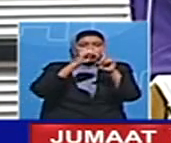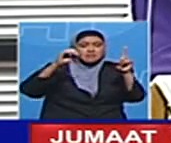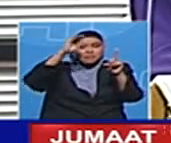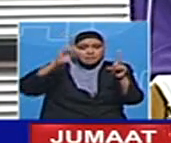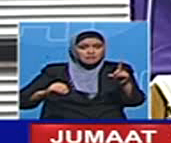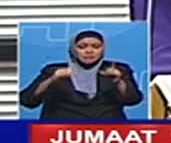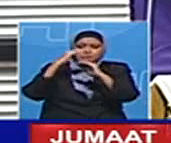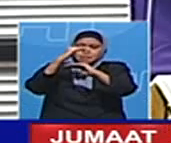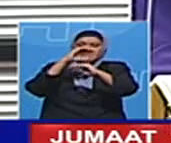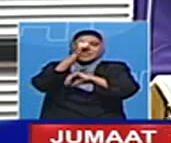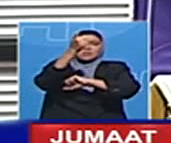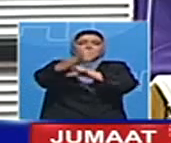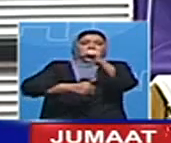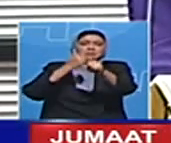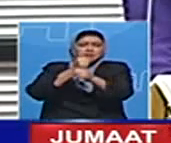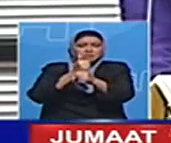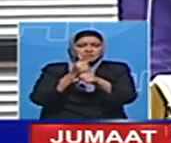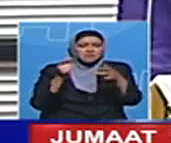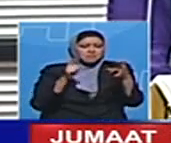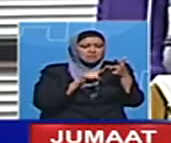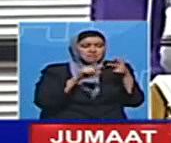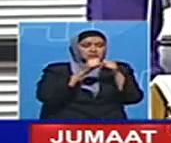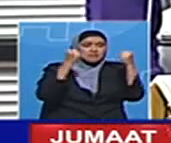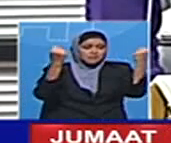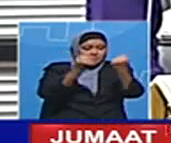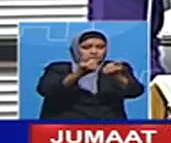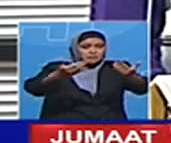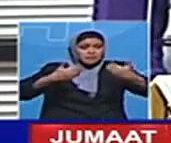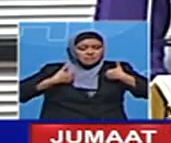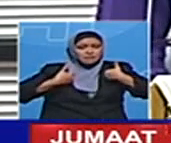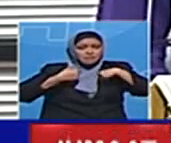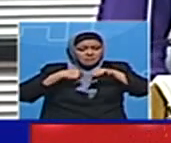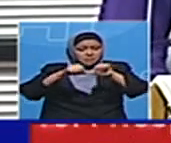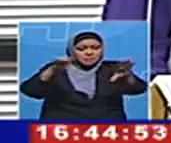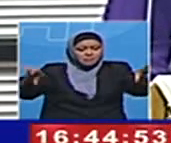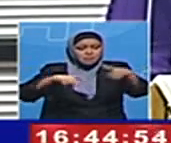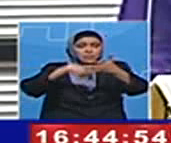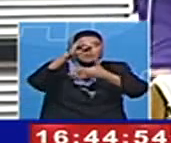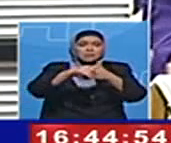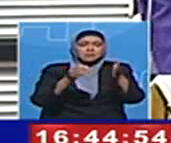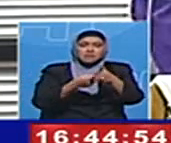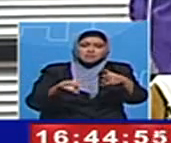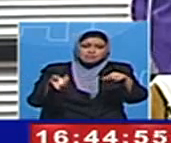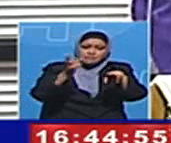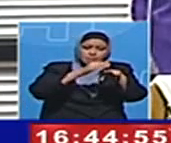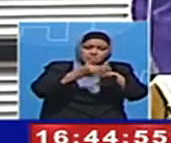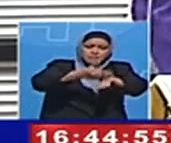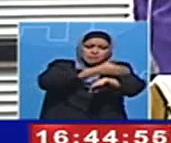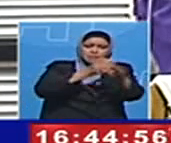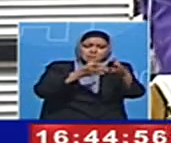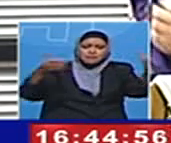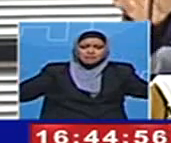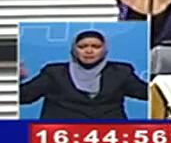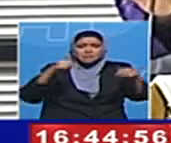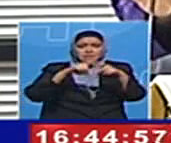10 tahun ketiga Syarikat sedia ada yang menjalankan projek pembesaran pula juga diberikan insentif